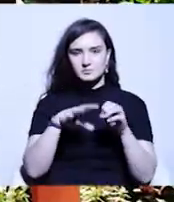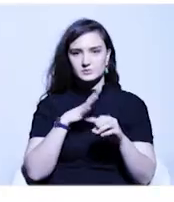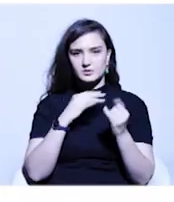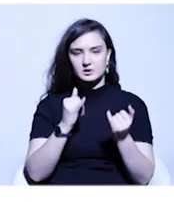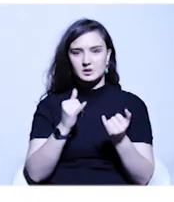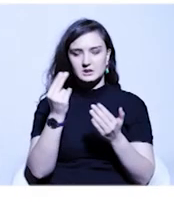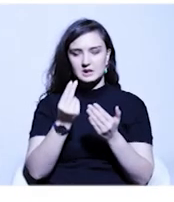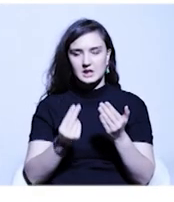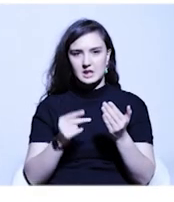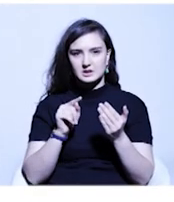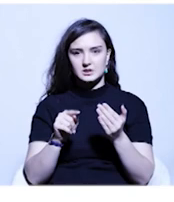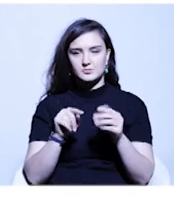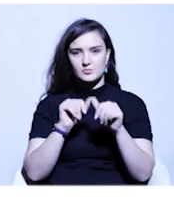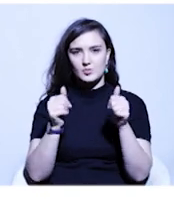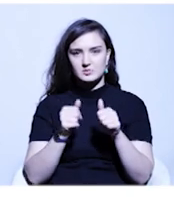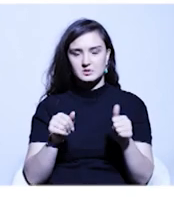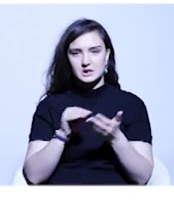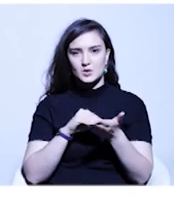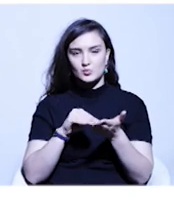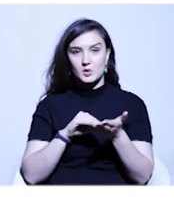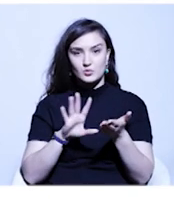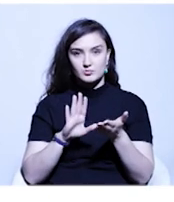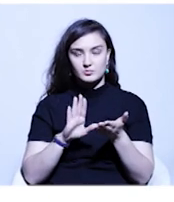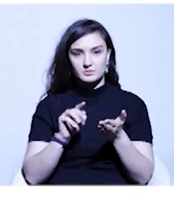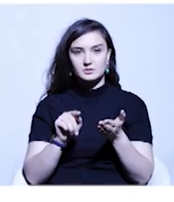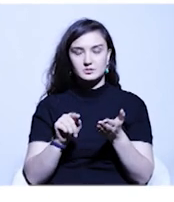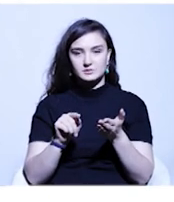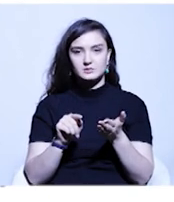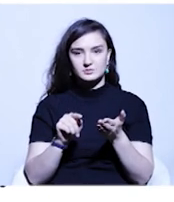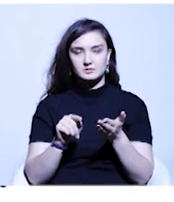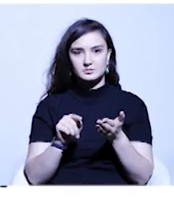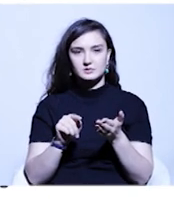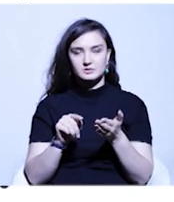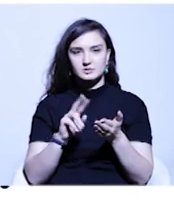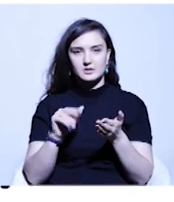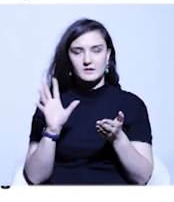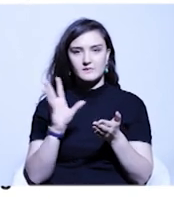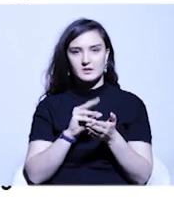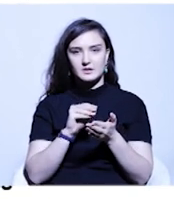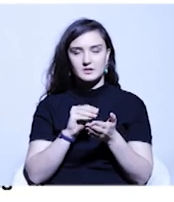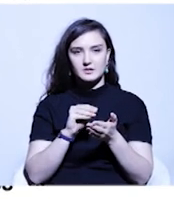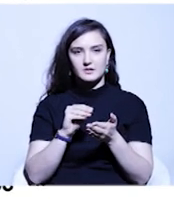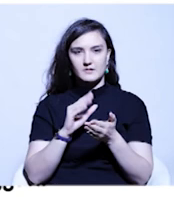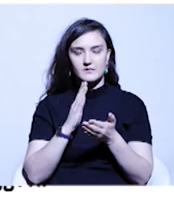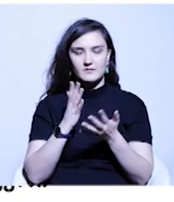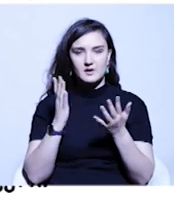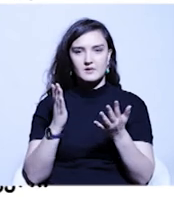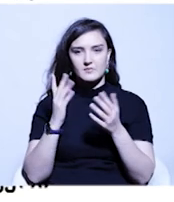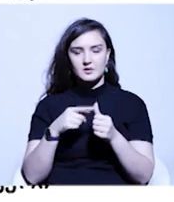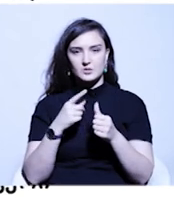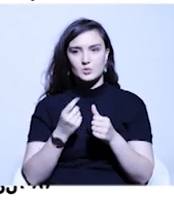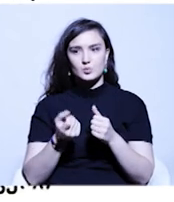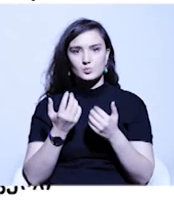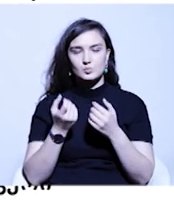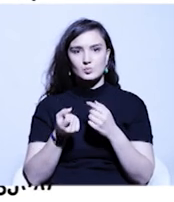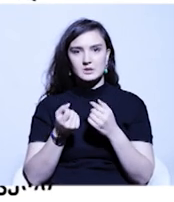კი ნახატის ლაკონურობით, ფორმის განუმეორებლობით საყოველთაო აღფრთოვანებას იწვევს და ყველა ვაჰ ვაჰო იძახის. უცბად ირკვევა,